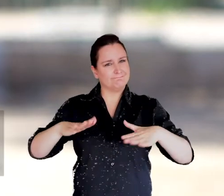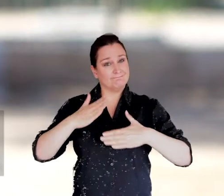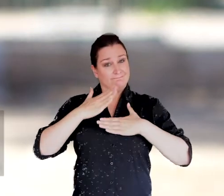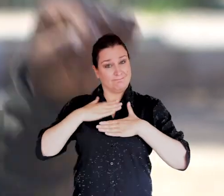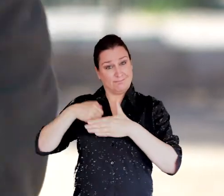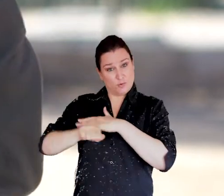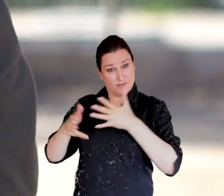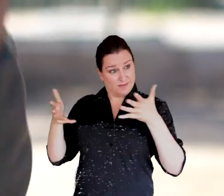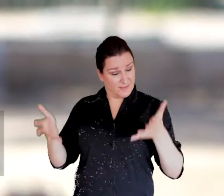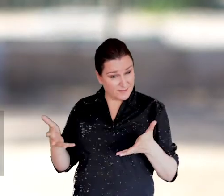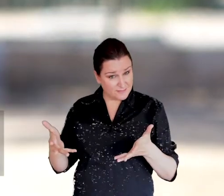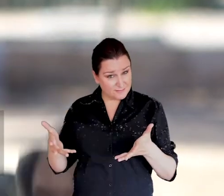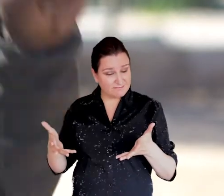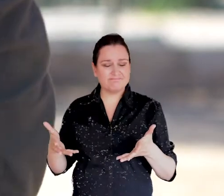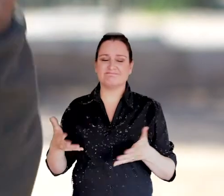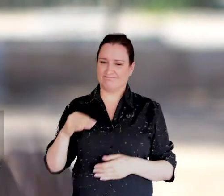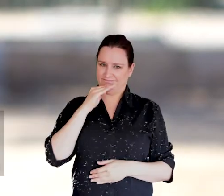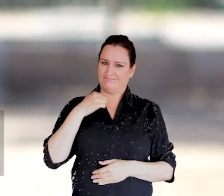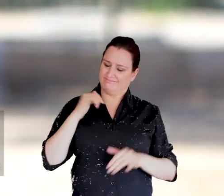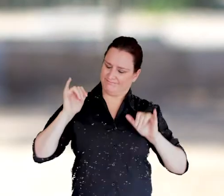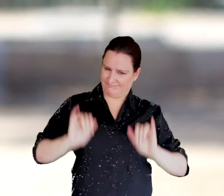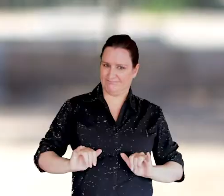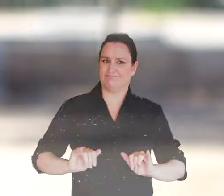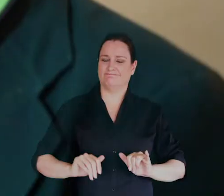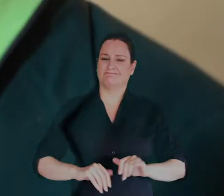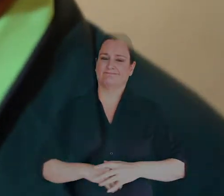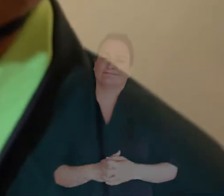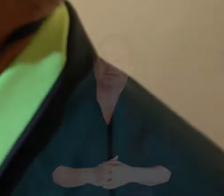Mijn nageboorte is op die plek. Koos.